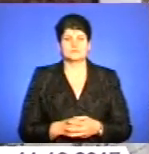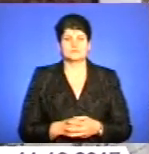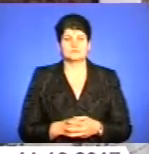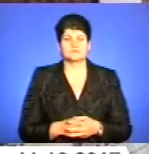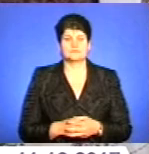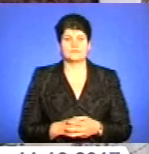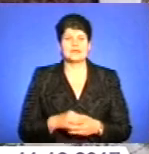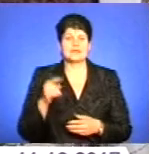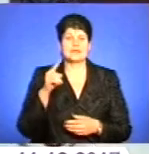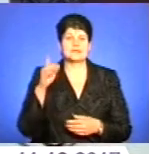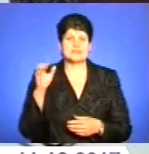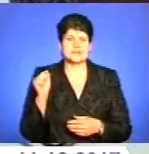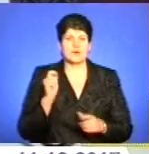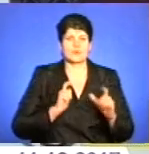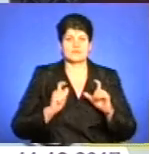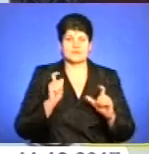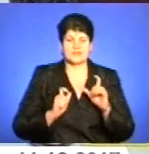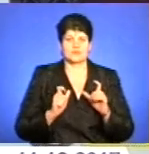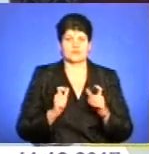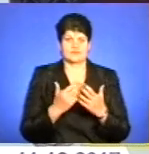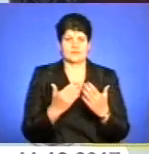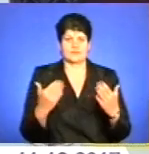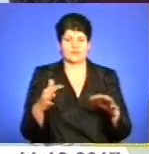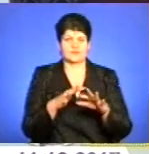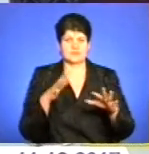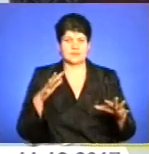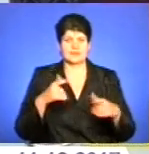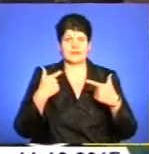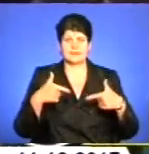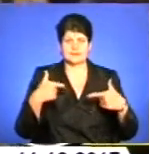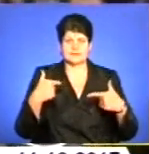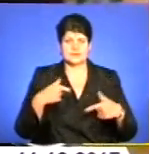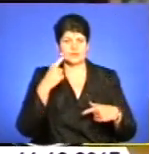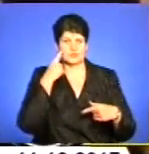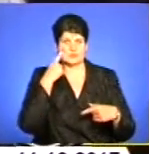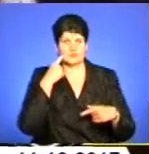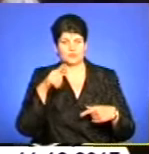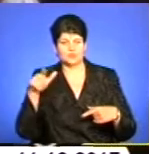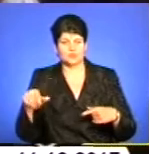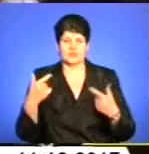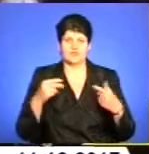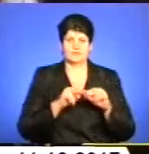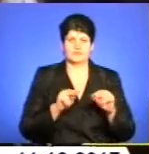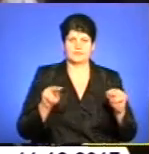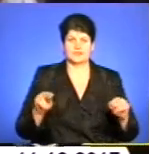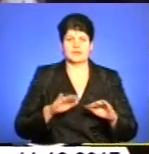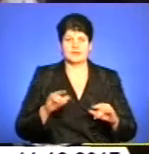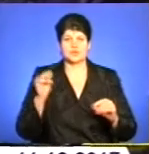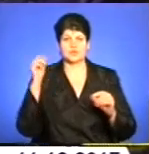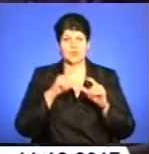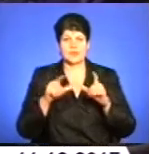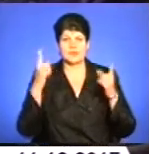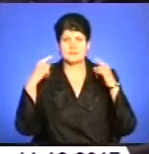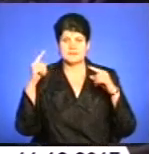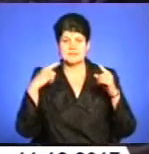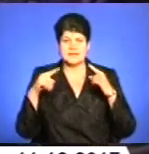Замість університетської аудиторії – виставковий зал. Іспит оцінює не лише викладач, але й публіка. Учні школи мистецтва – працівники